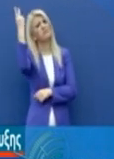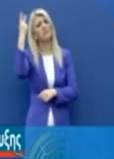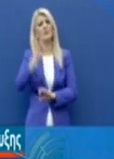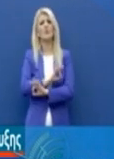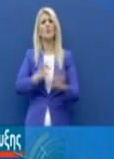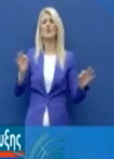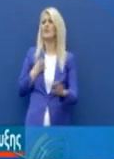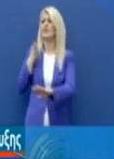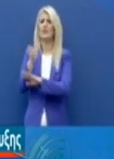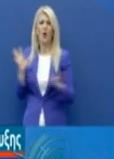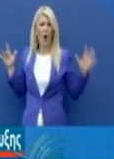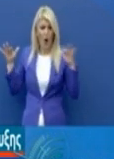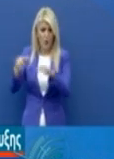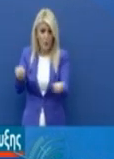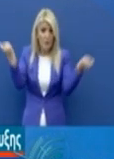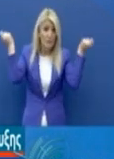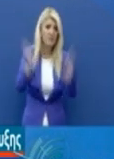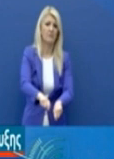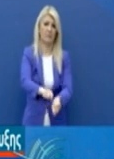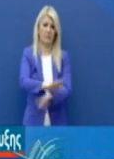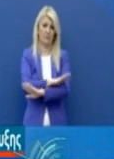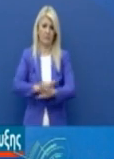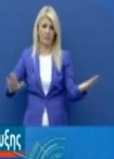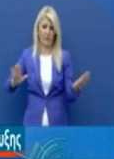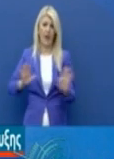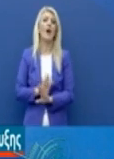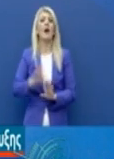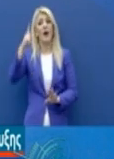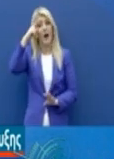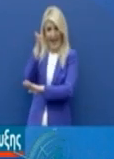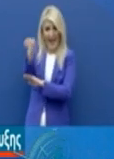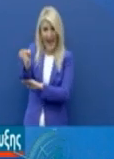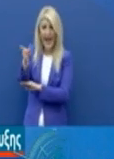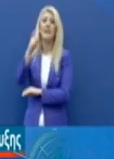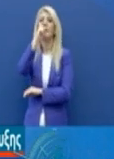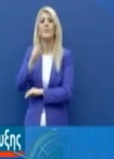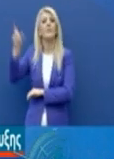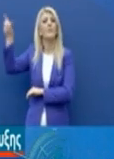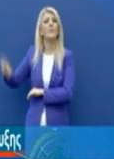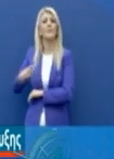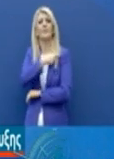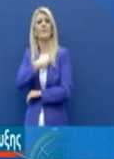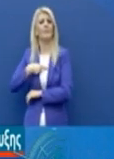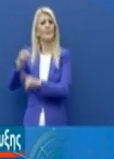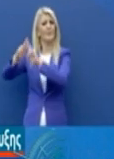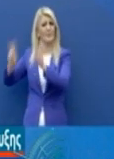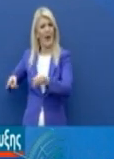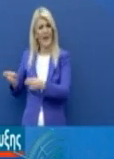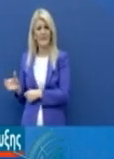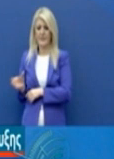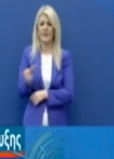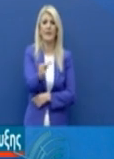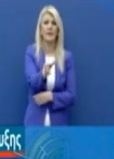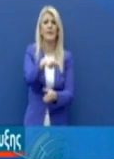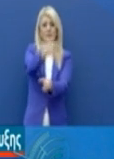συμφωνία ότι όλοι αντιλαμβανόμαστε το μέγεθος ευθύνης που αναλαμβάνουμε. Θα πρέπει για να μετακινηθεί ο